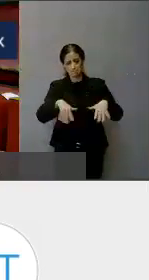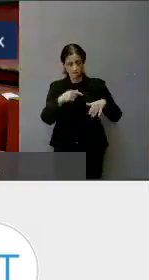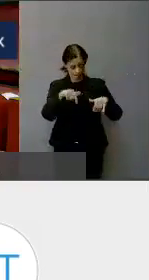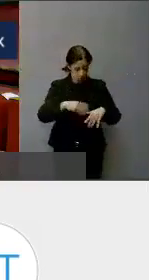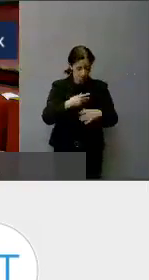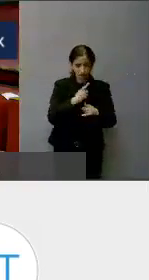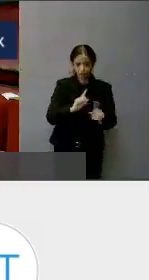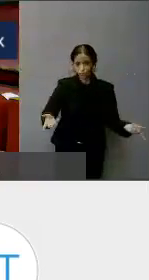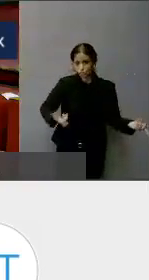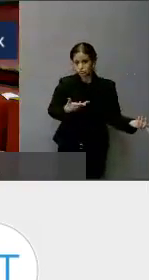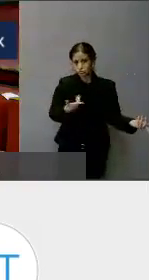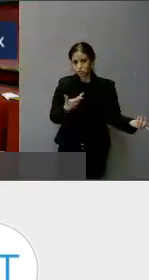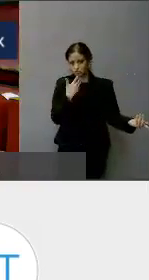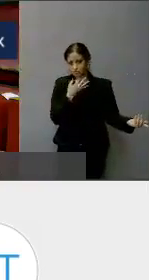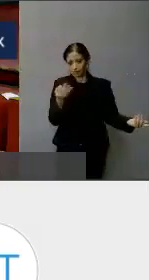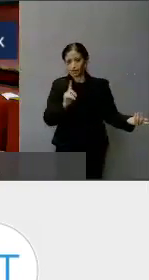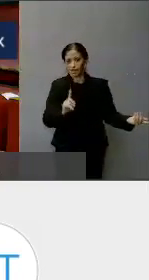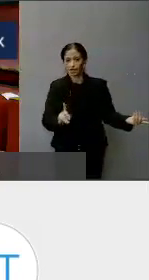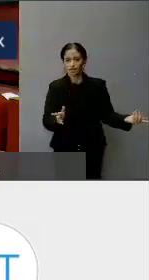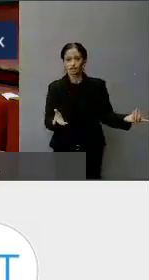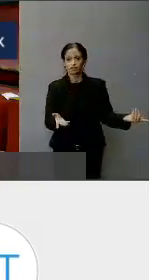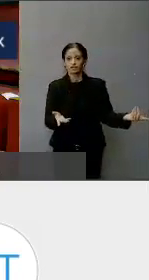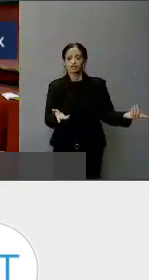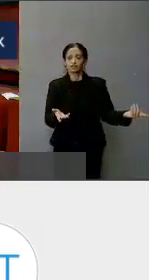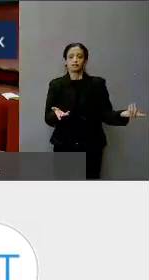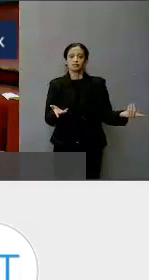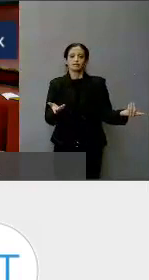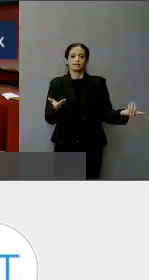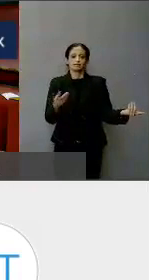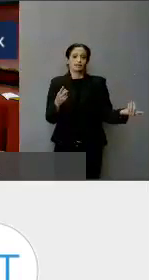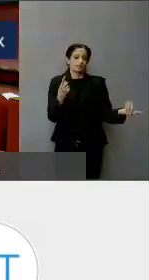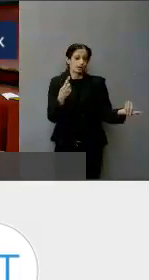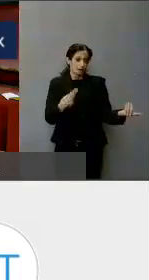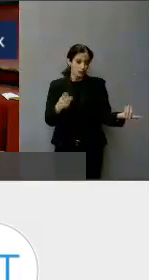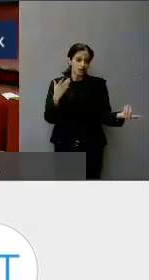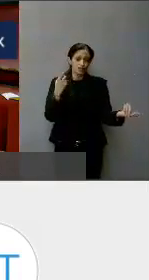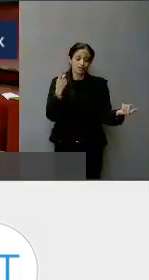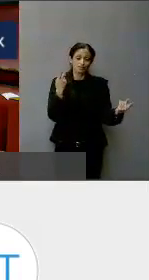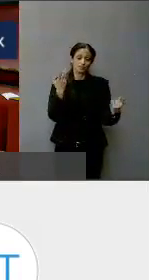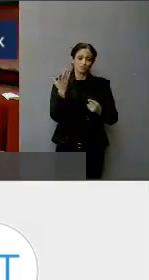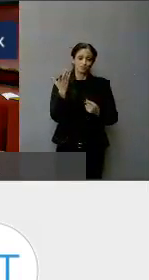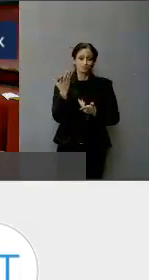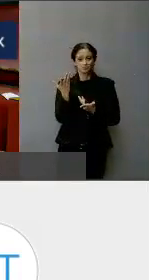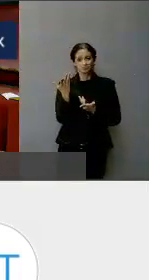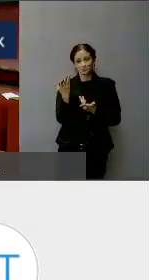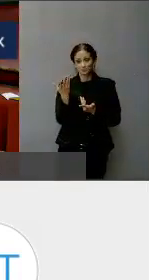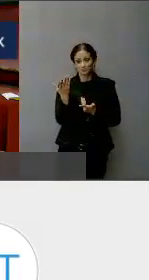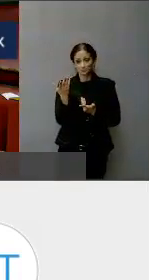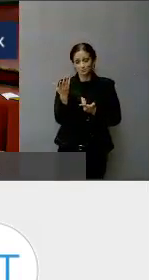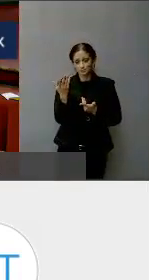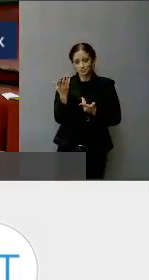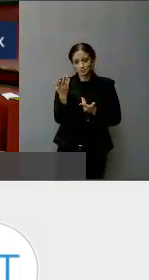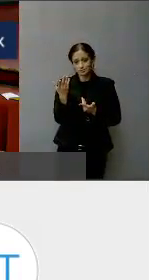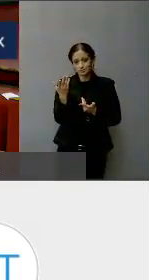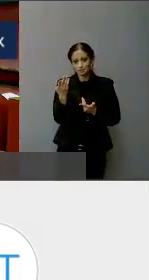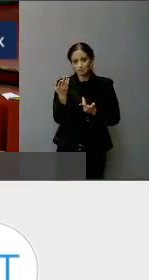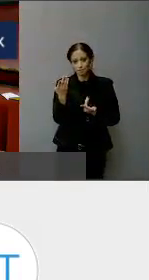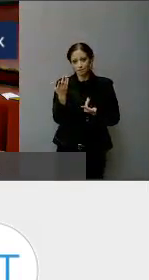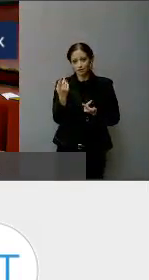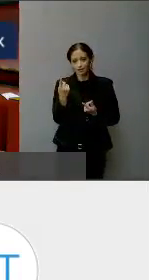quindi quello che ha drammaticamente ulteriormente il profondamente neanche surrogato